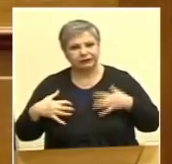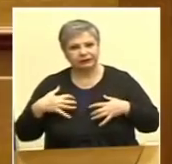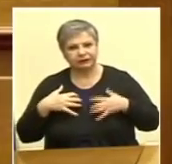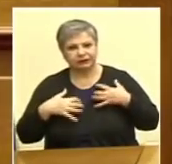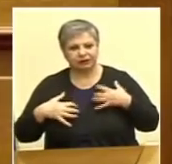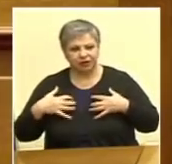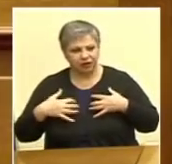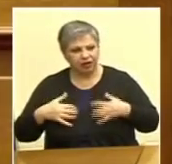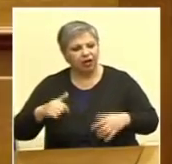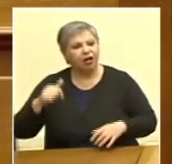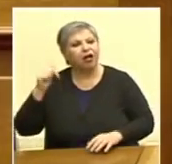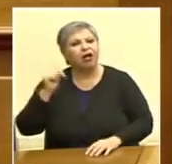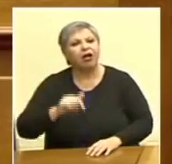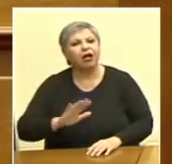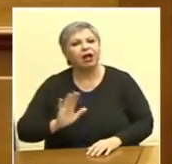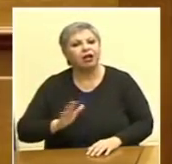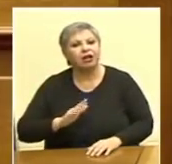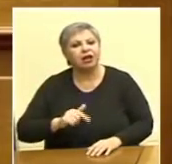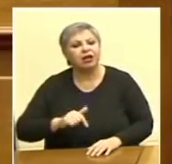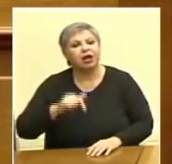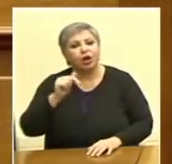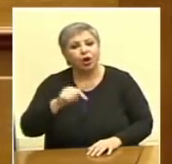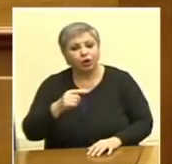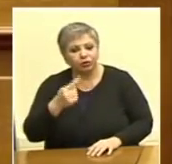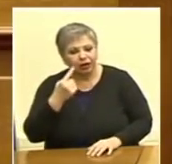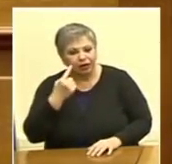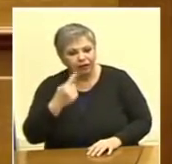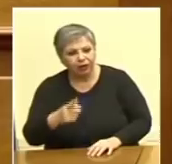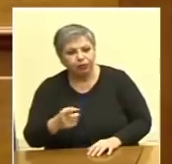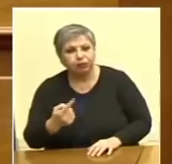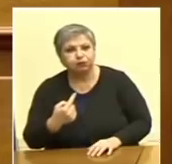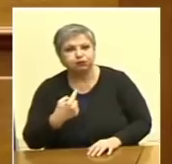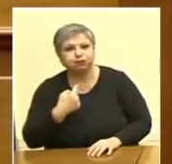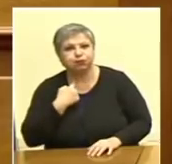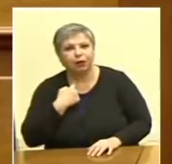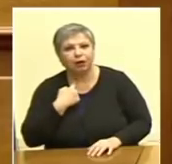τελικά βγήκε κόκκινο και έχασαν.